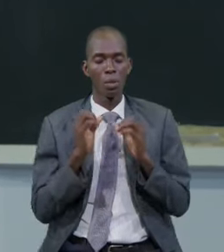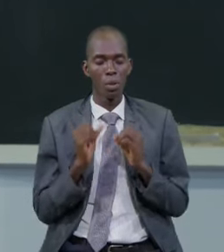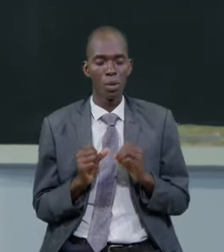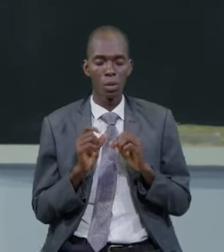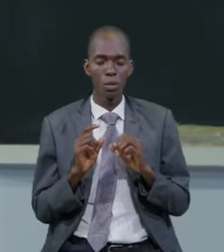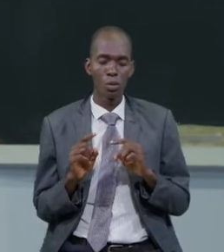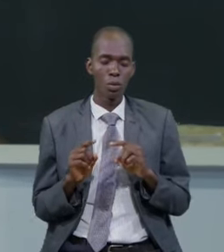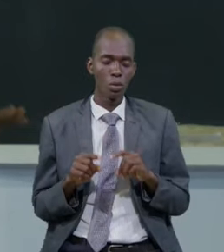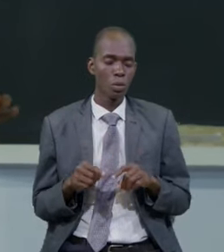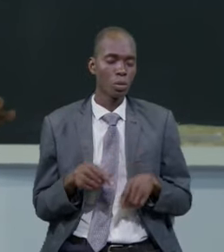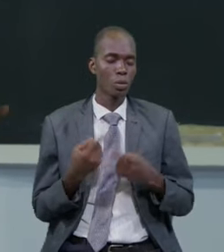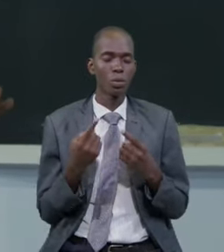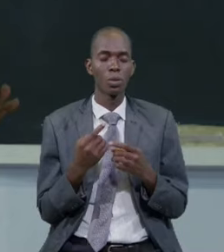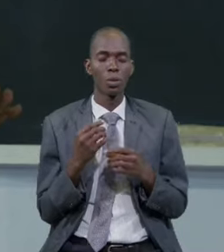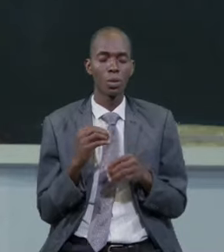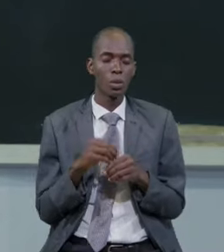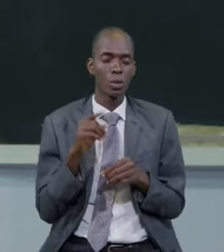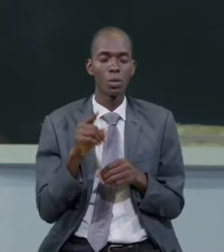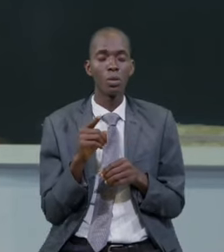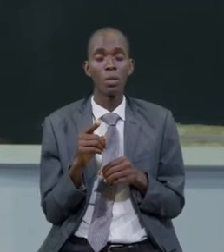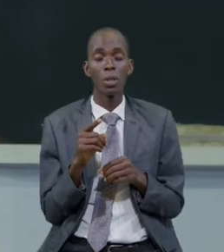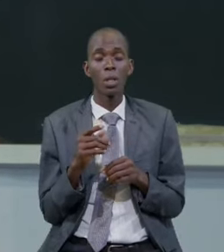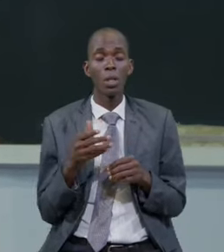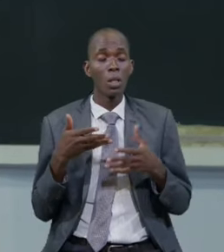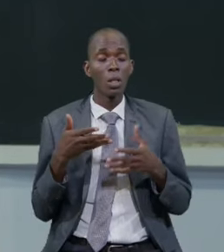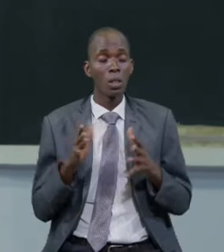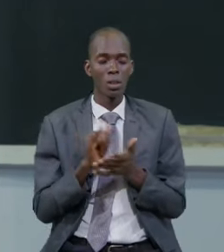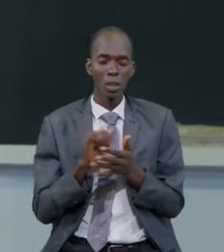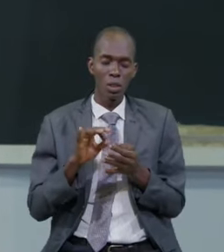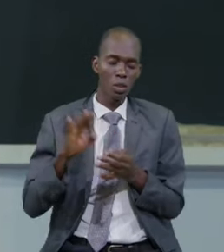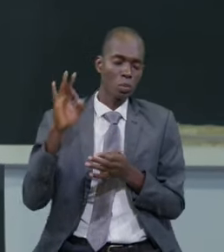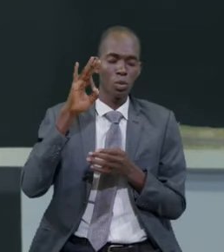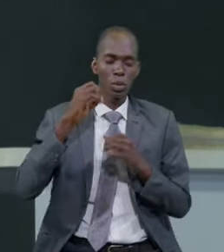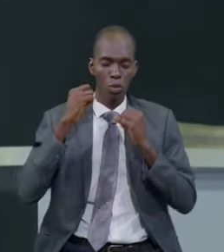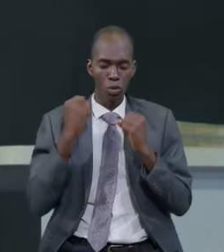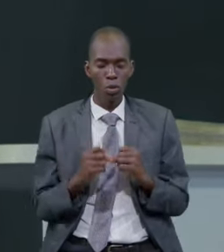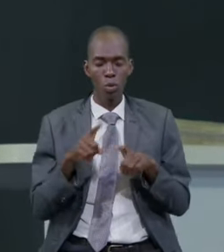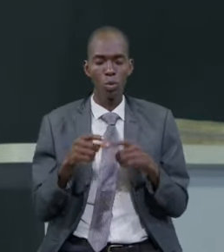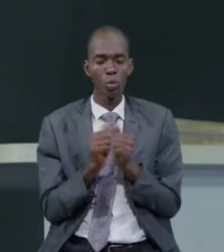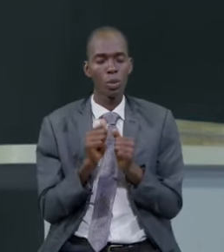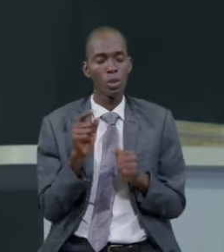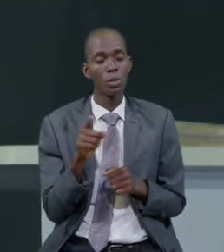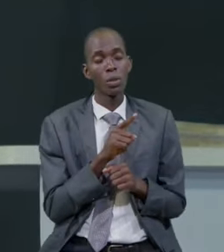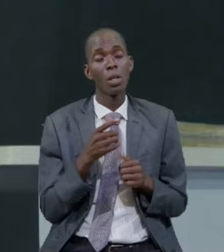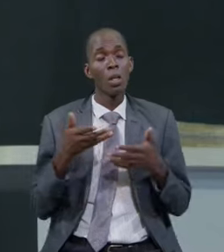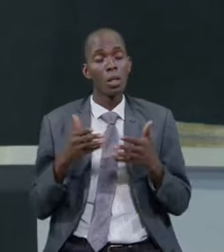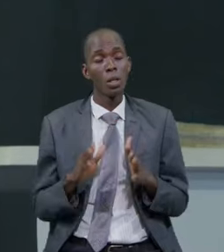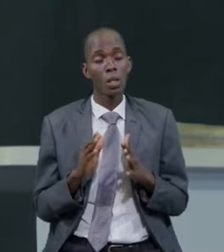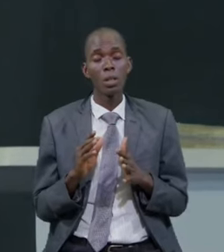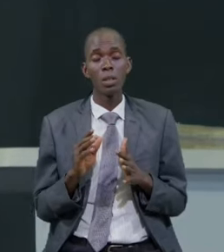toi. Que la force surnaturelle aille avec toi. Que cette nouvelle